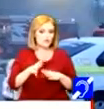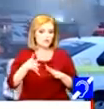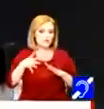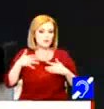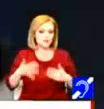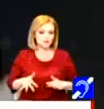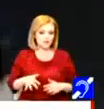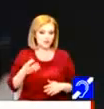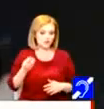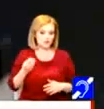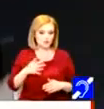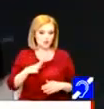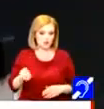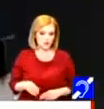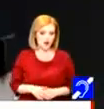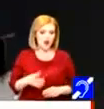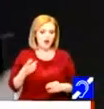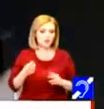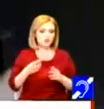cadrul anchetei.